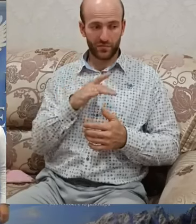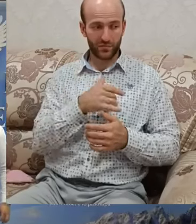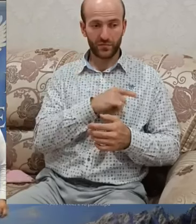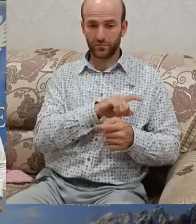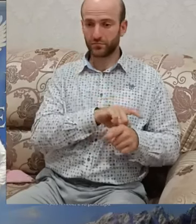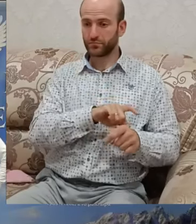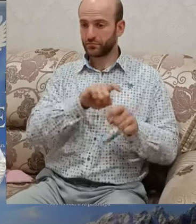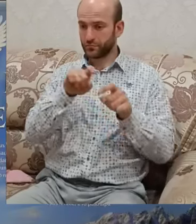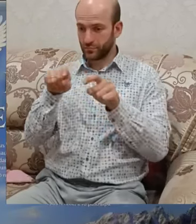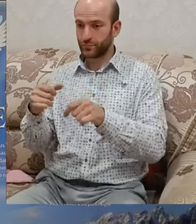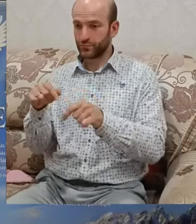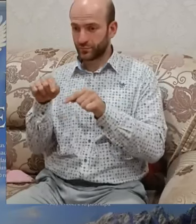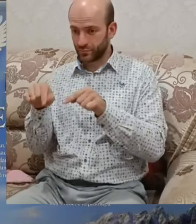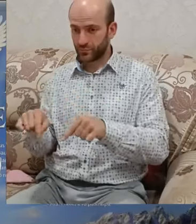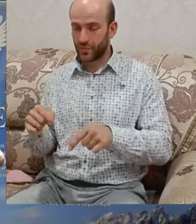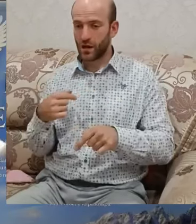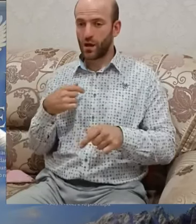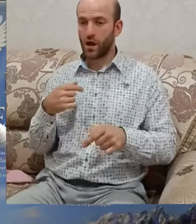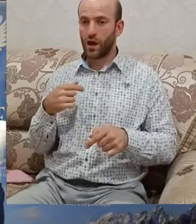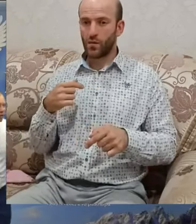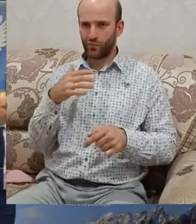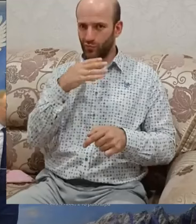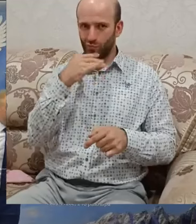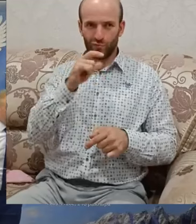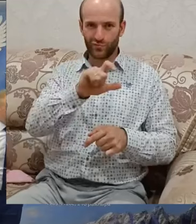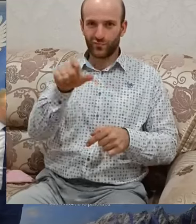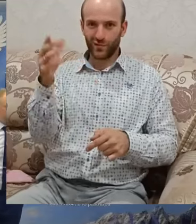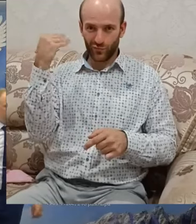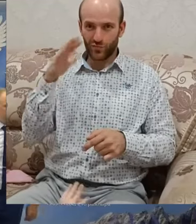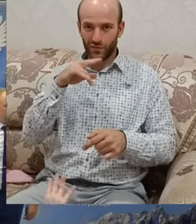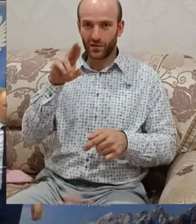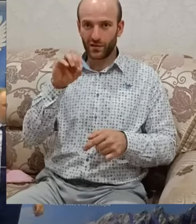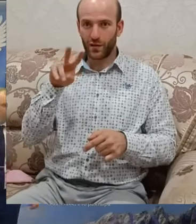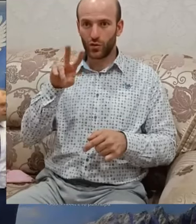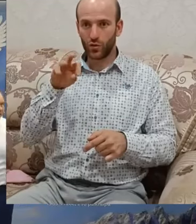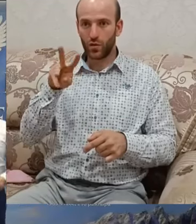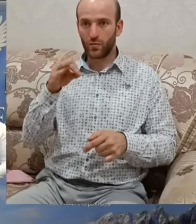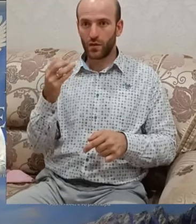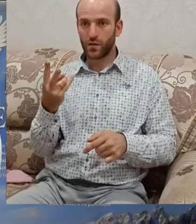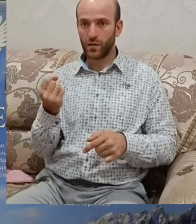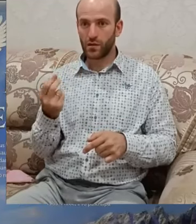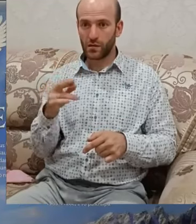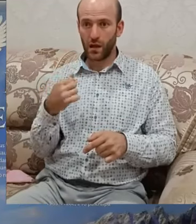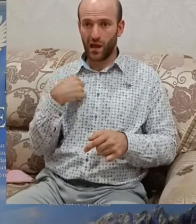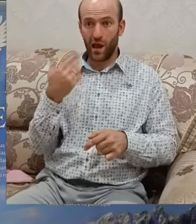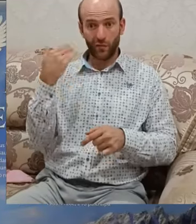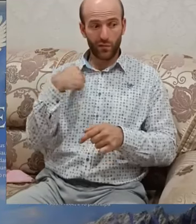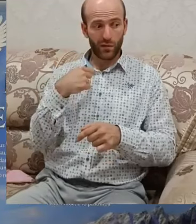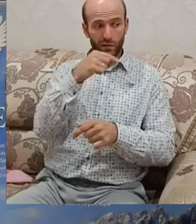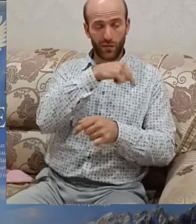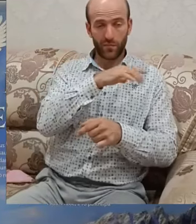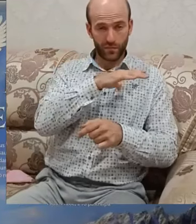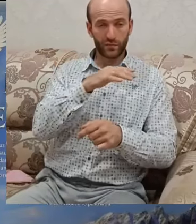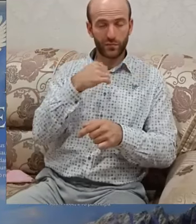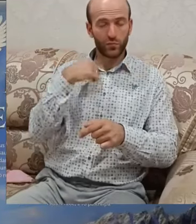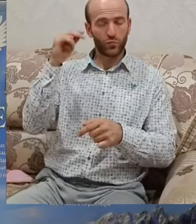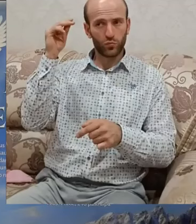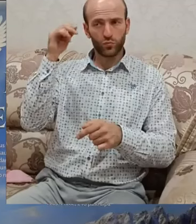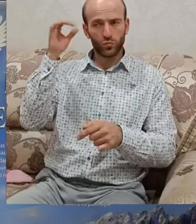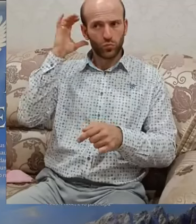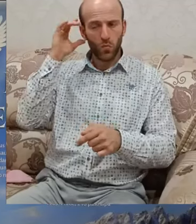деноминационного мира, как и большинство из нас. Aš ten pradėjau klausyti pranašą. Я там начал слушать пророка. Bet aš niekada ten nemačiau nei griaustinių,